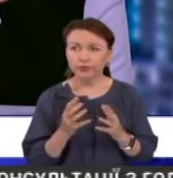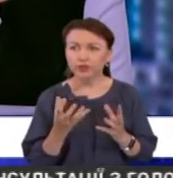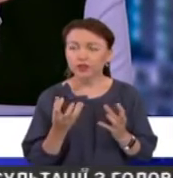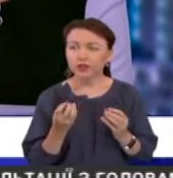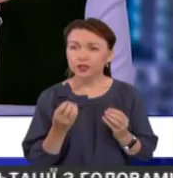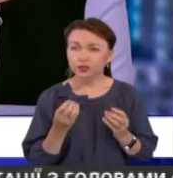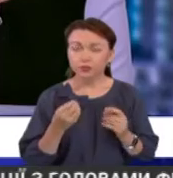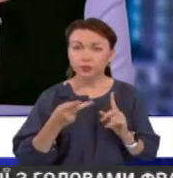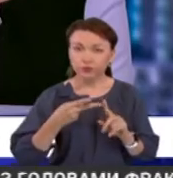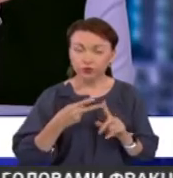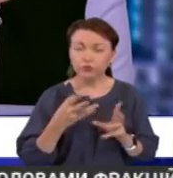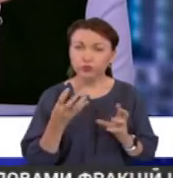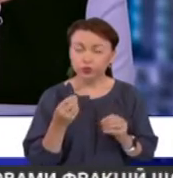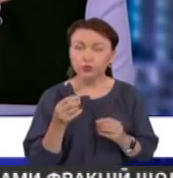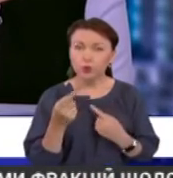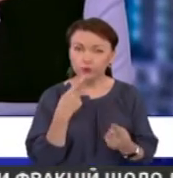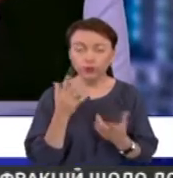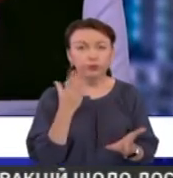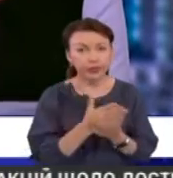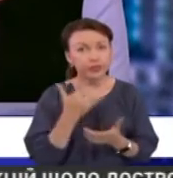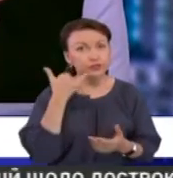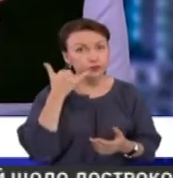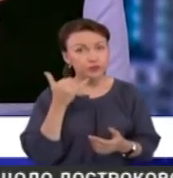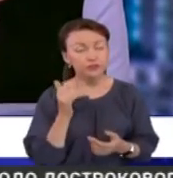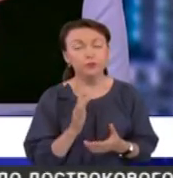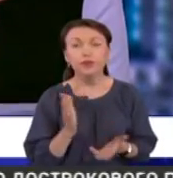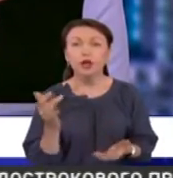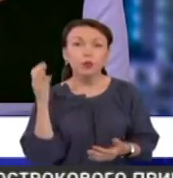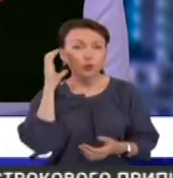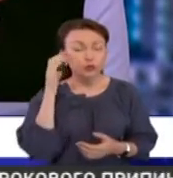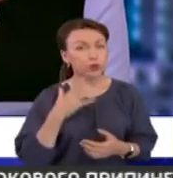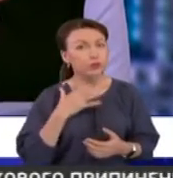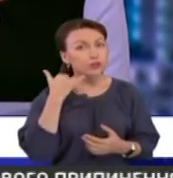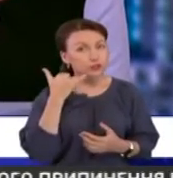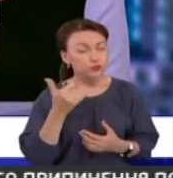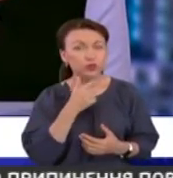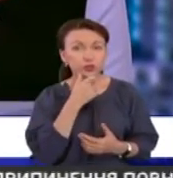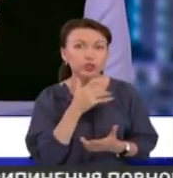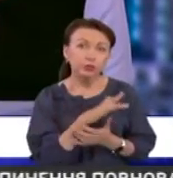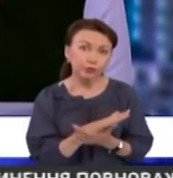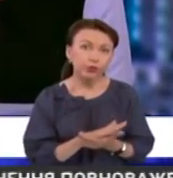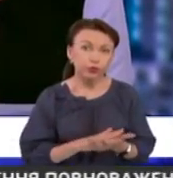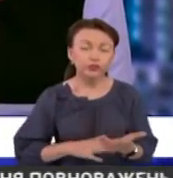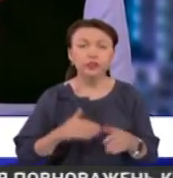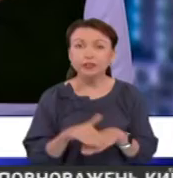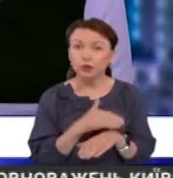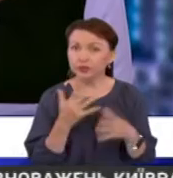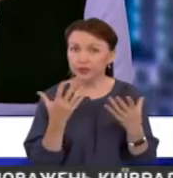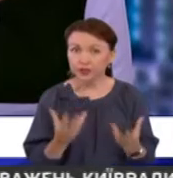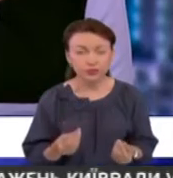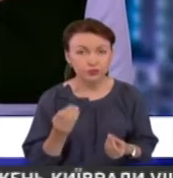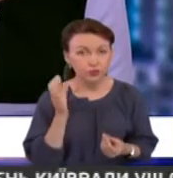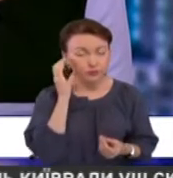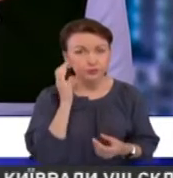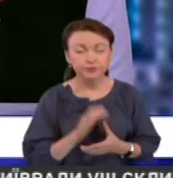повторно ми обов'язково поговоримо, маємо телефонний дзвінок. Прекрасно. Послухаємо нашого додзвонювача, наших глядачів, і тоді продовжимо. Добрий день, ми вас слухаємо, ви в